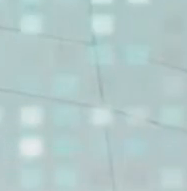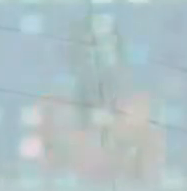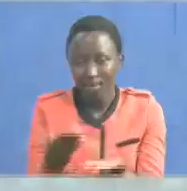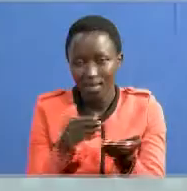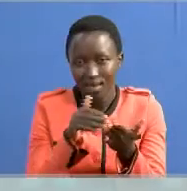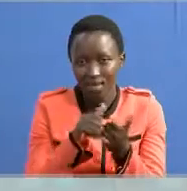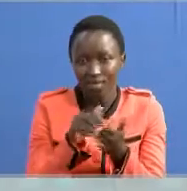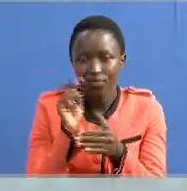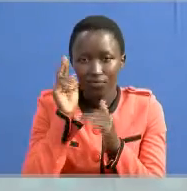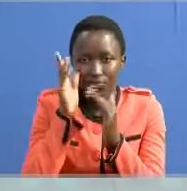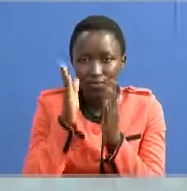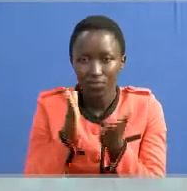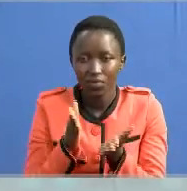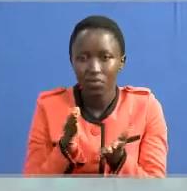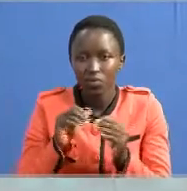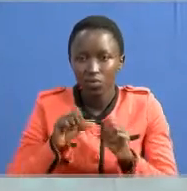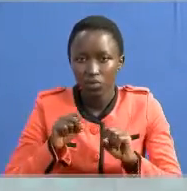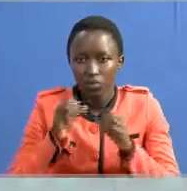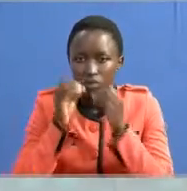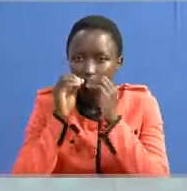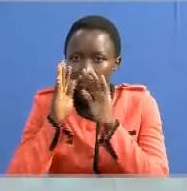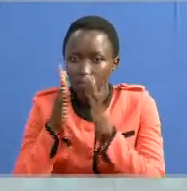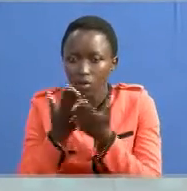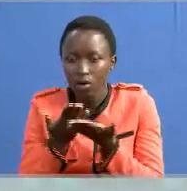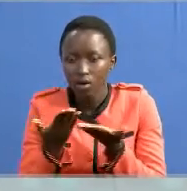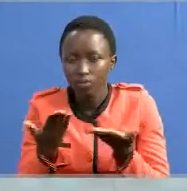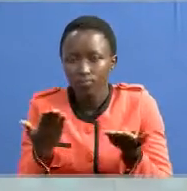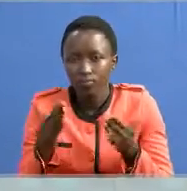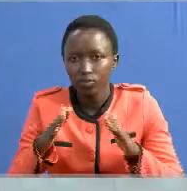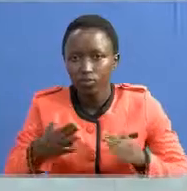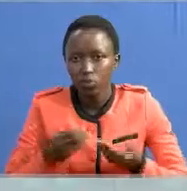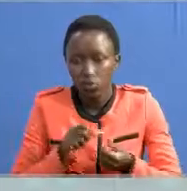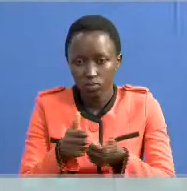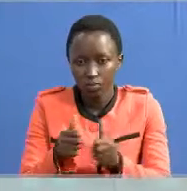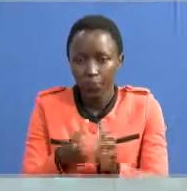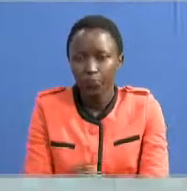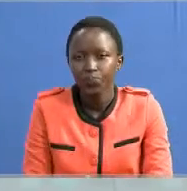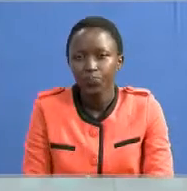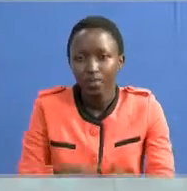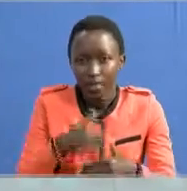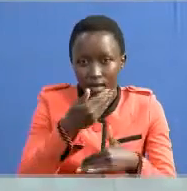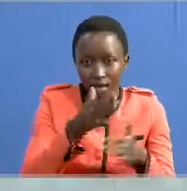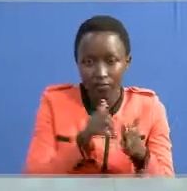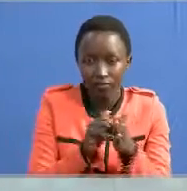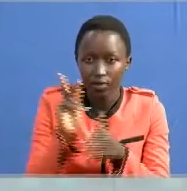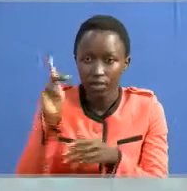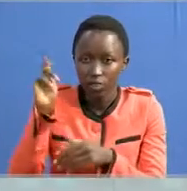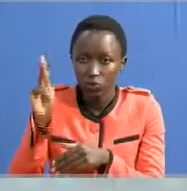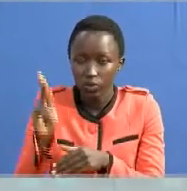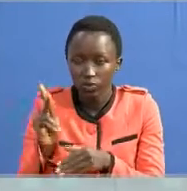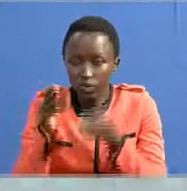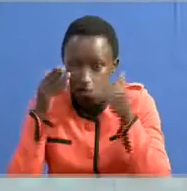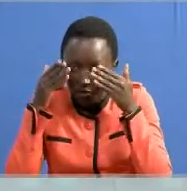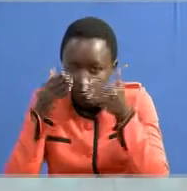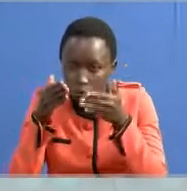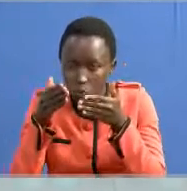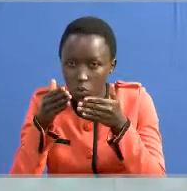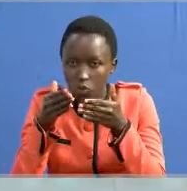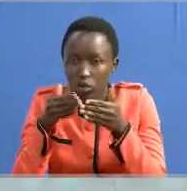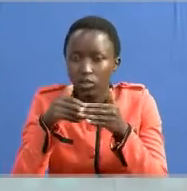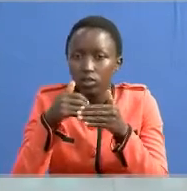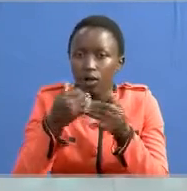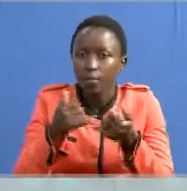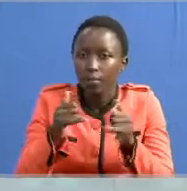Karibu tena mtazamaji tuweze kukujuza mambo yalivyo viwanjani. Baada ya KUTV kuangazia visa